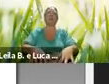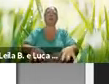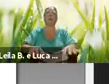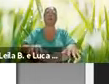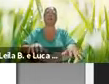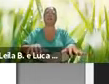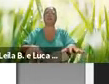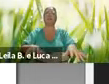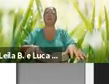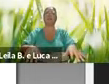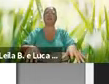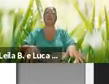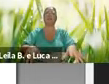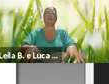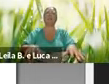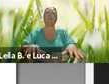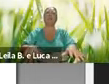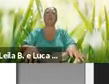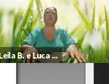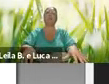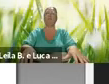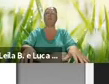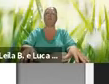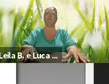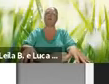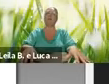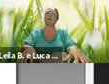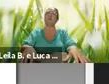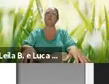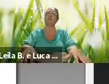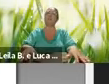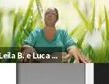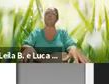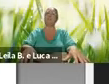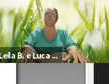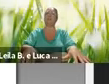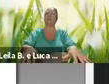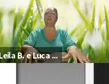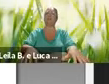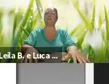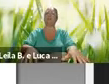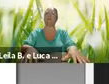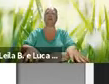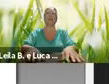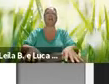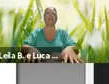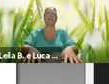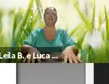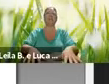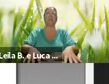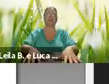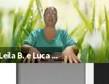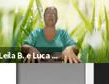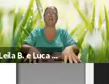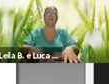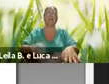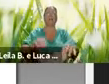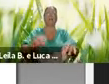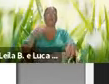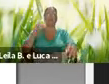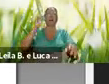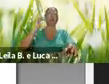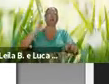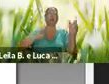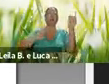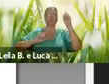elettromagneti, collegati tra loro e nei cui fulcri dinamici si processano le azioni e le reazioni mentali.